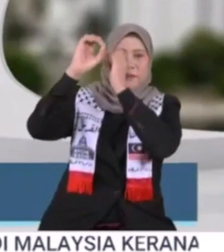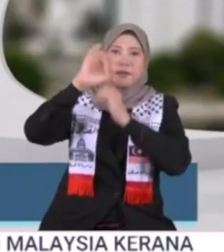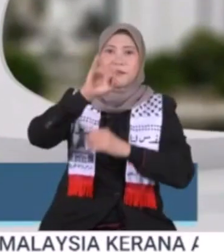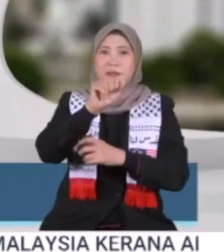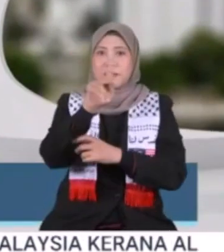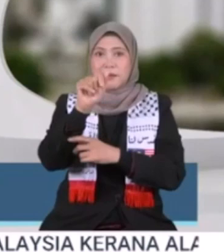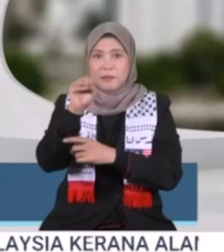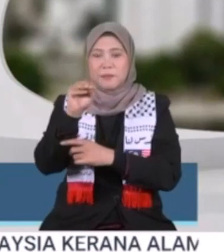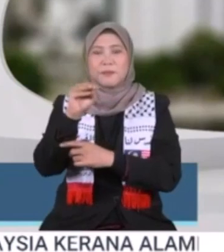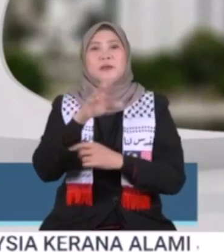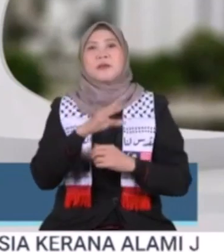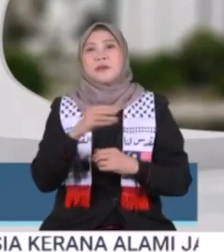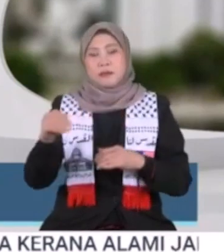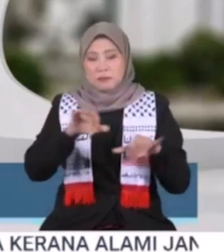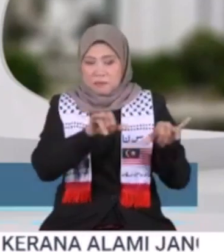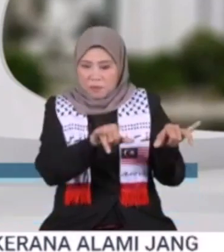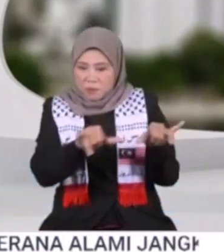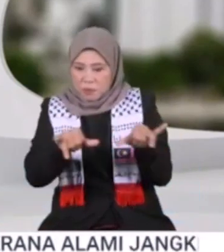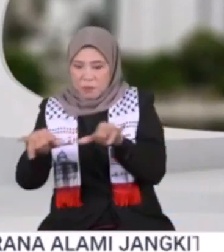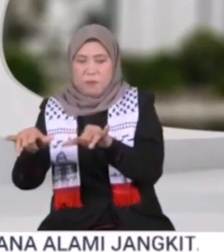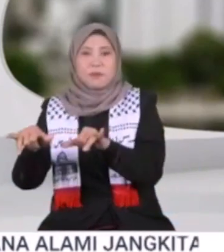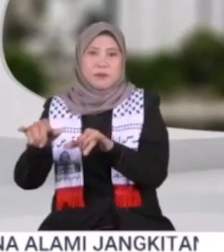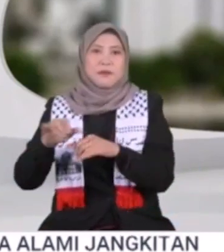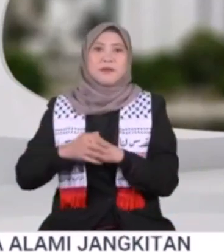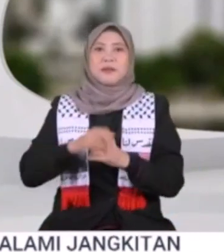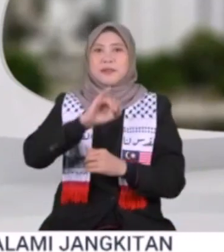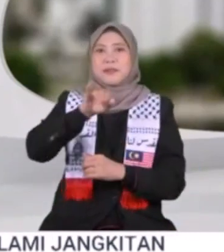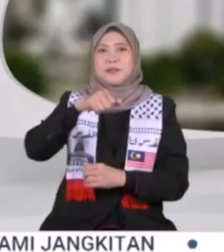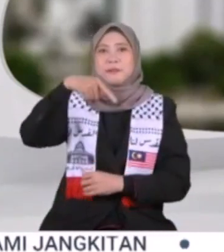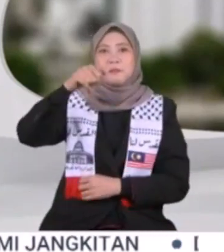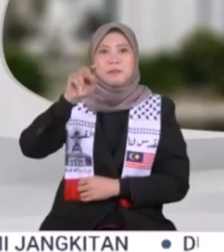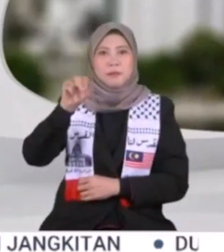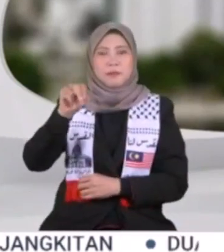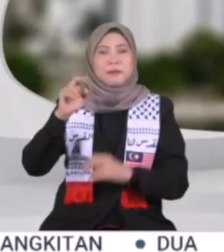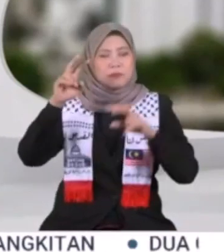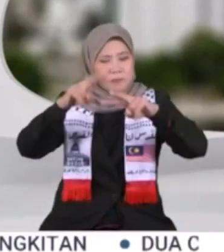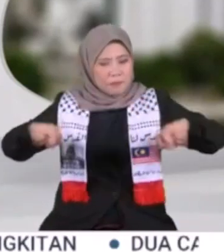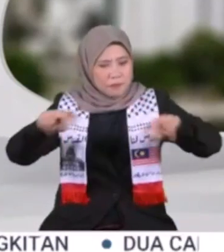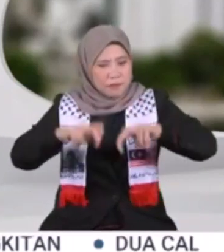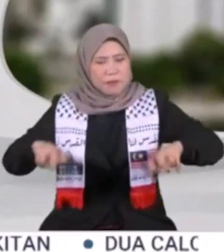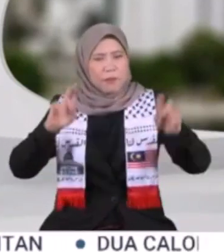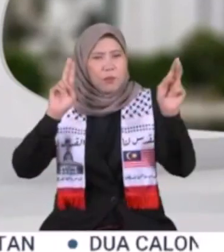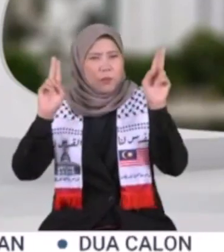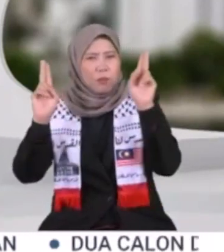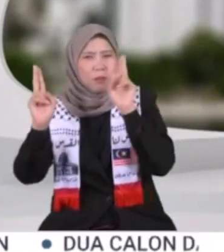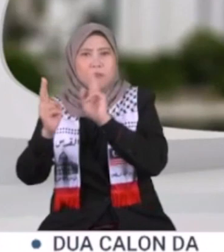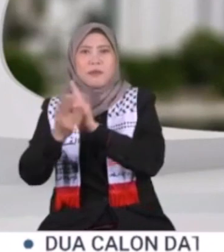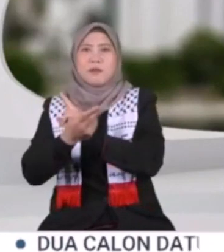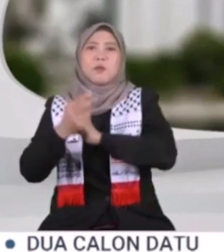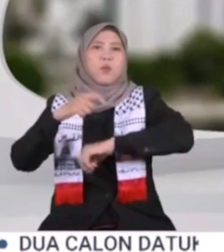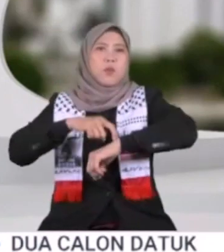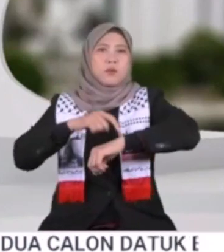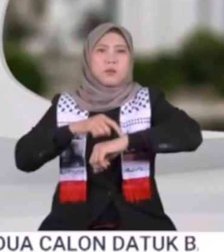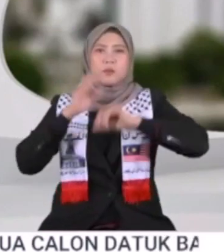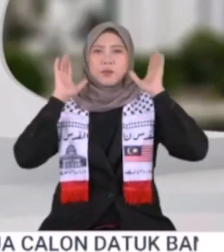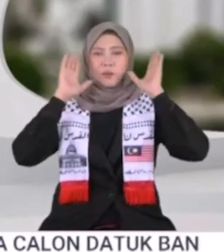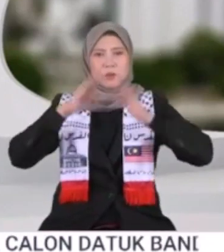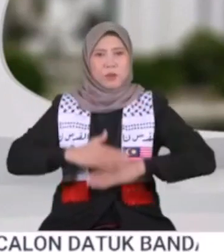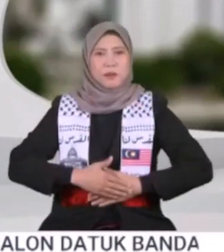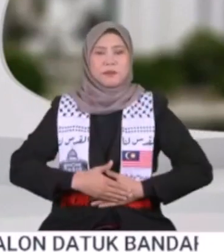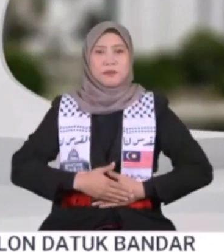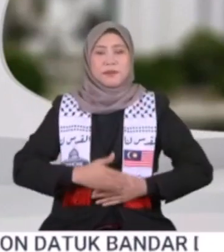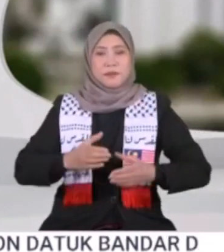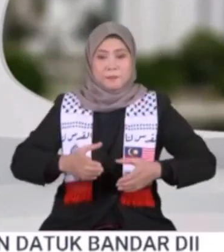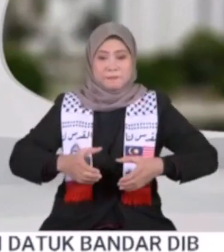serta Jabatan Ukur dan Pemetaan Malaysia JUPEM melakukan kajian perubahan dan perbezaan waktu solat di